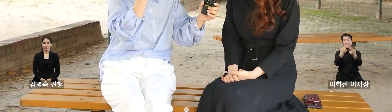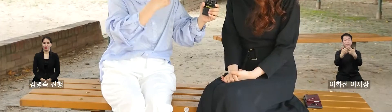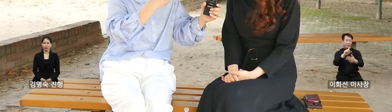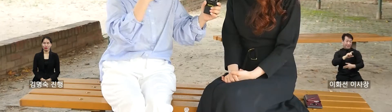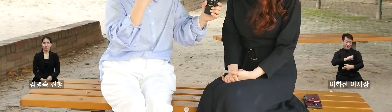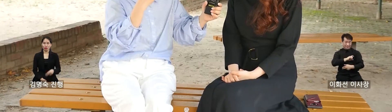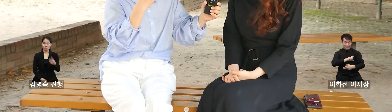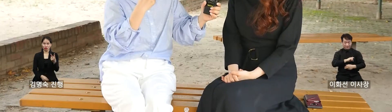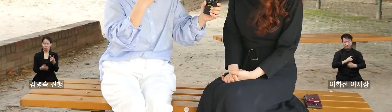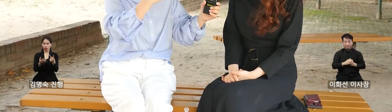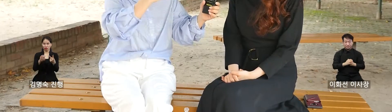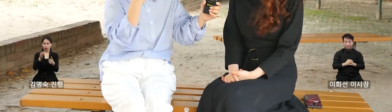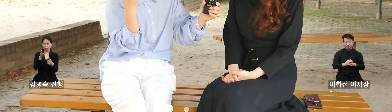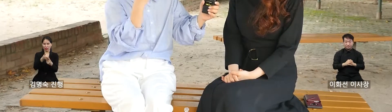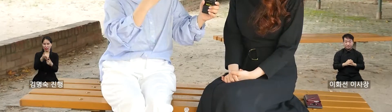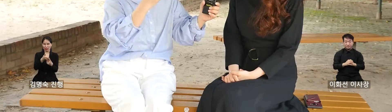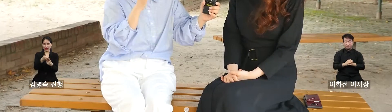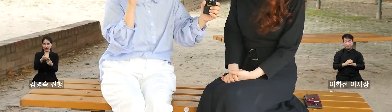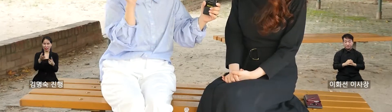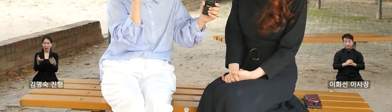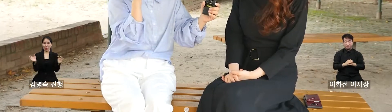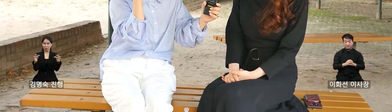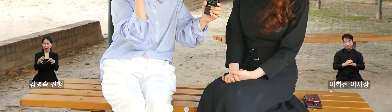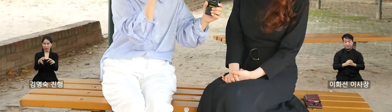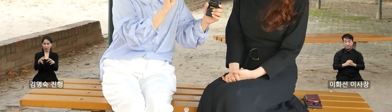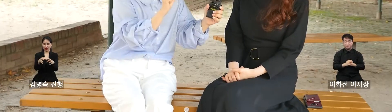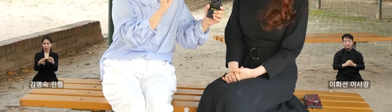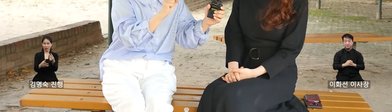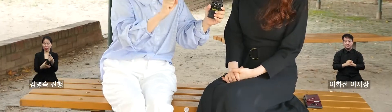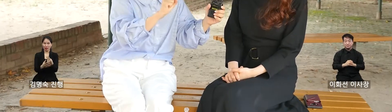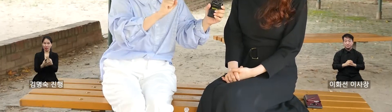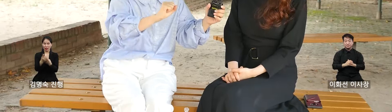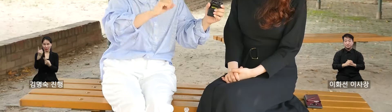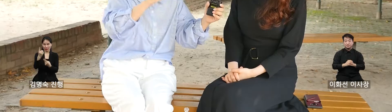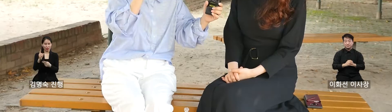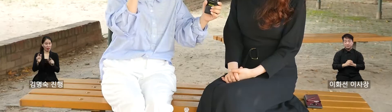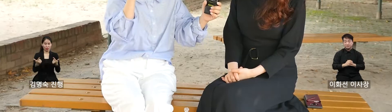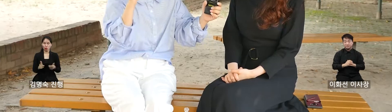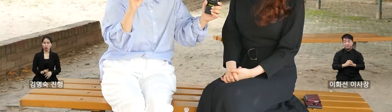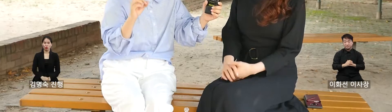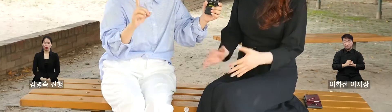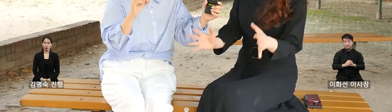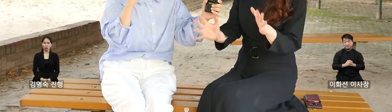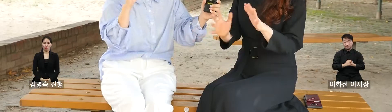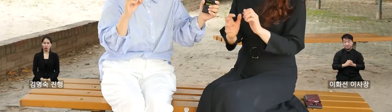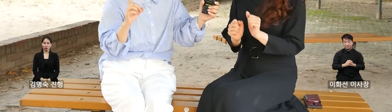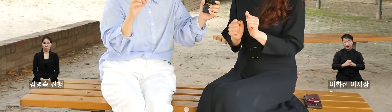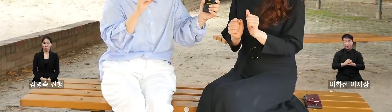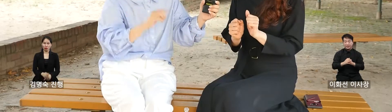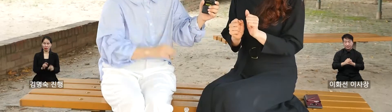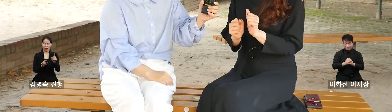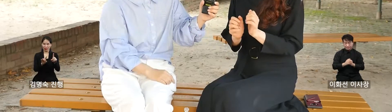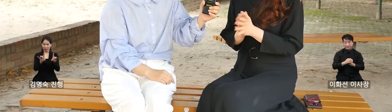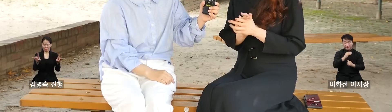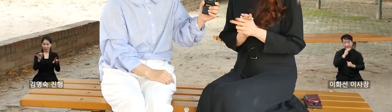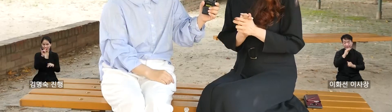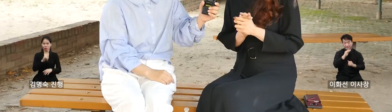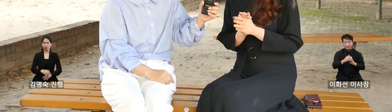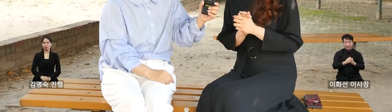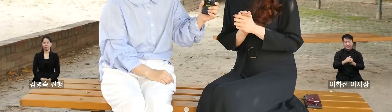이제 두 가지, 네. 하나로 다 합해진 게 아니라 그렇죠. 여러 가지가